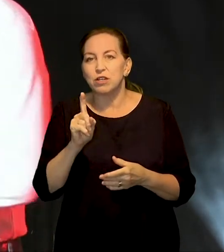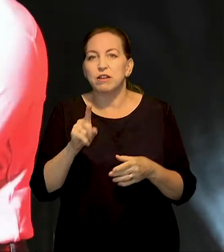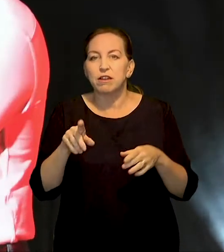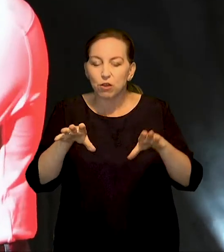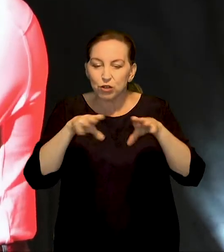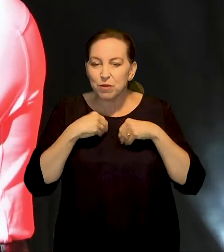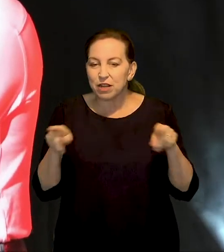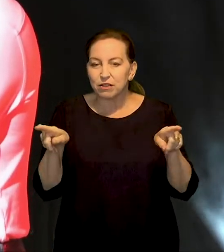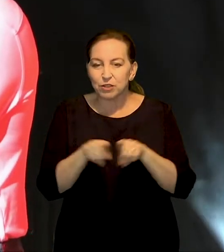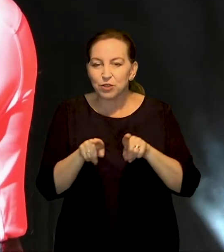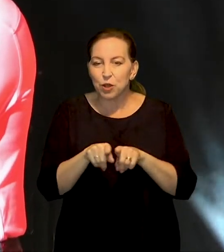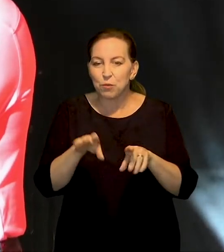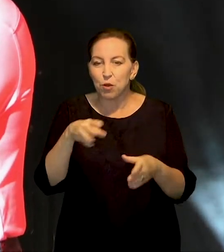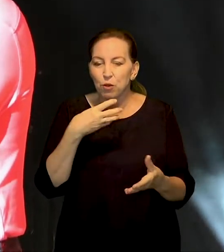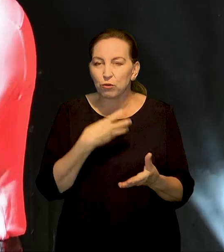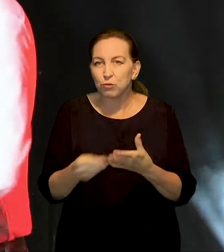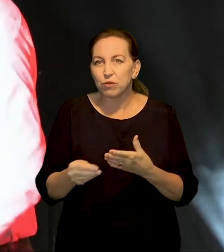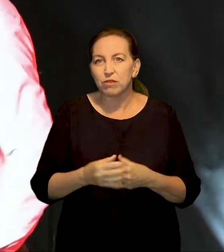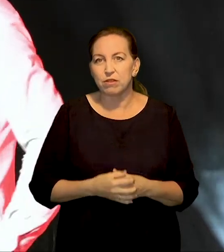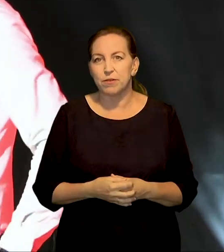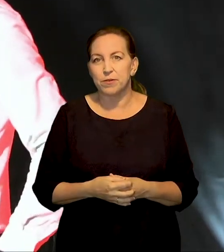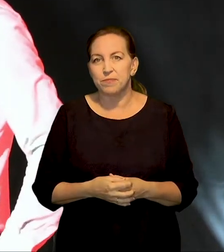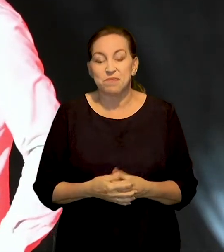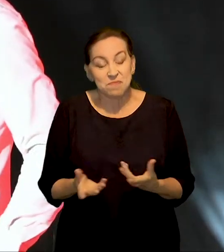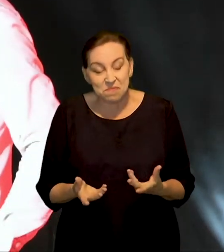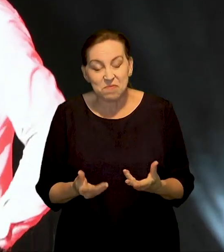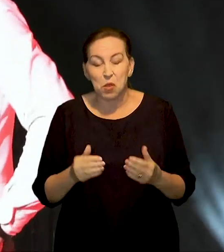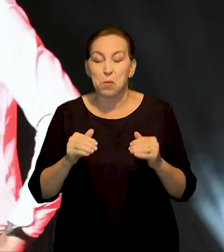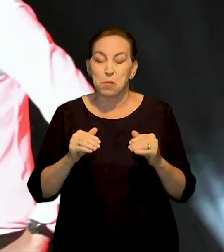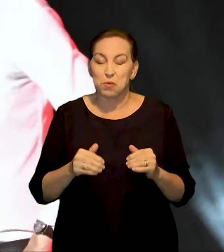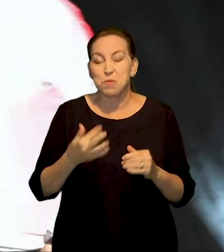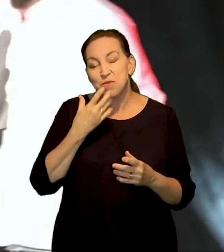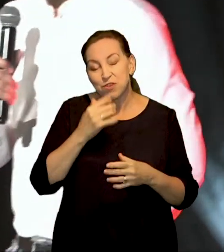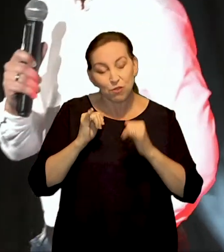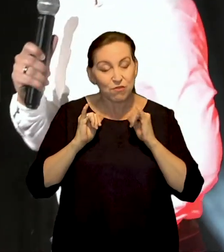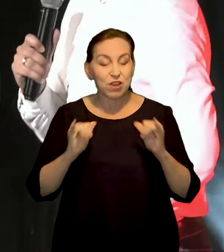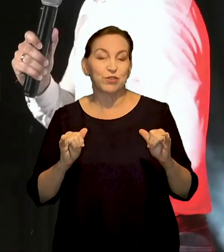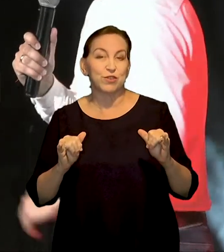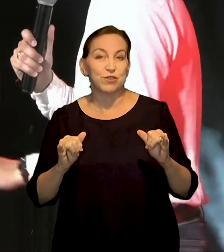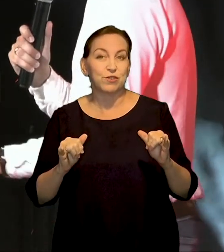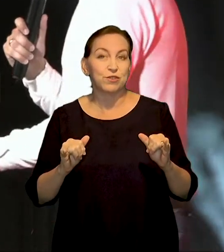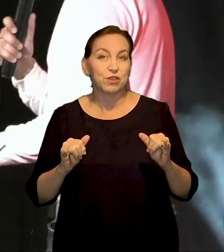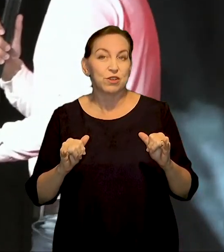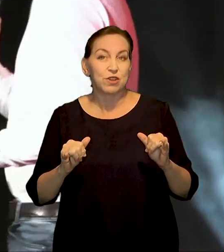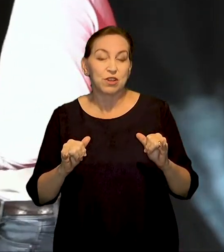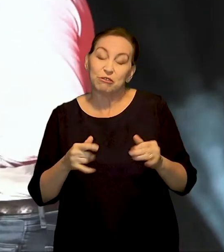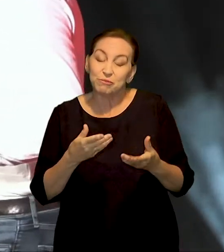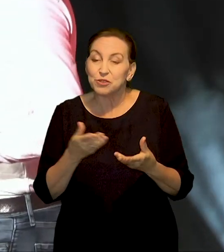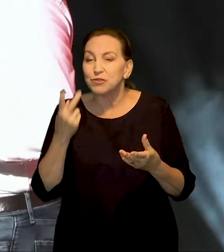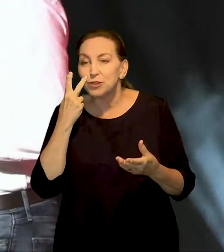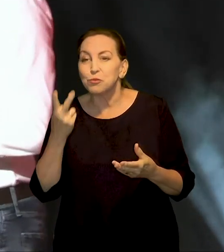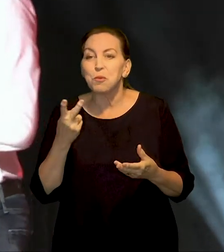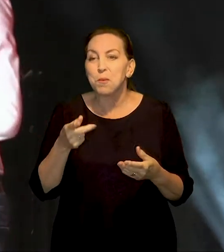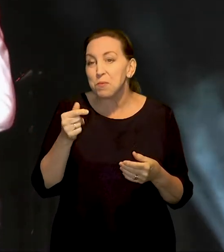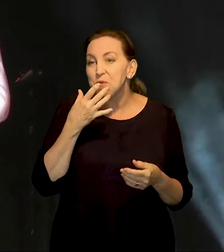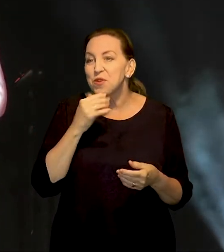pracownika wypowiedź, dlaczego on tak zrobił. 5 werset. Czy nie wolno mi z tym, co moje, czynić tego, co